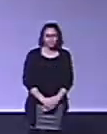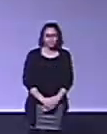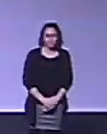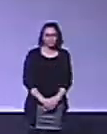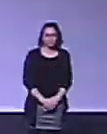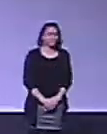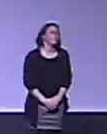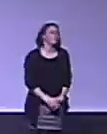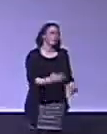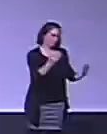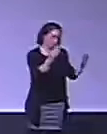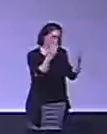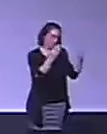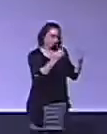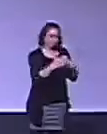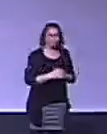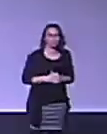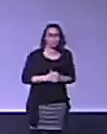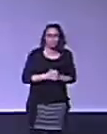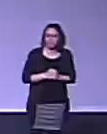Zorionak benetan.